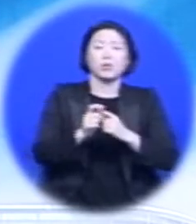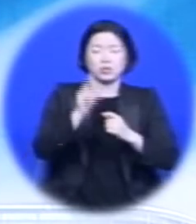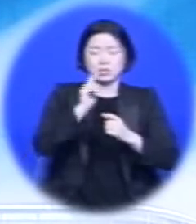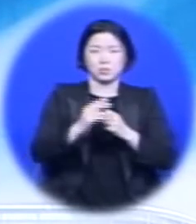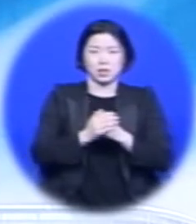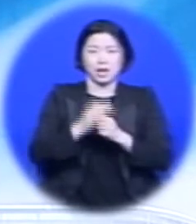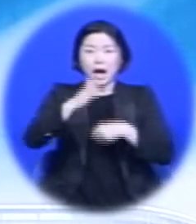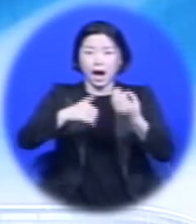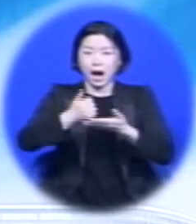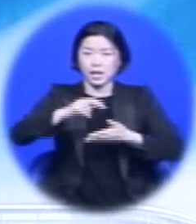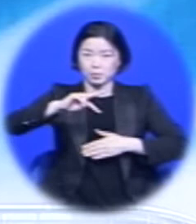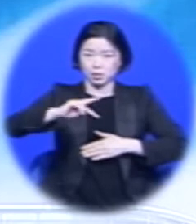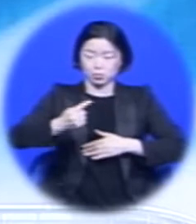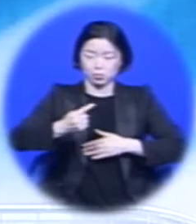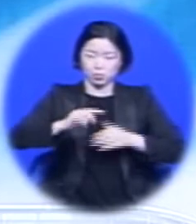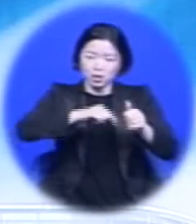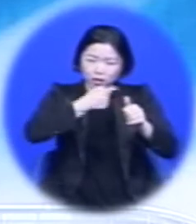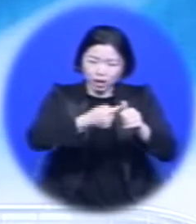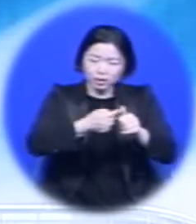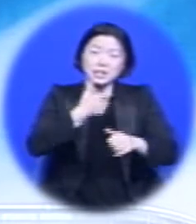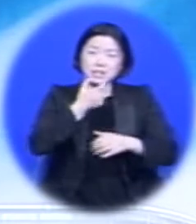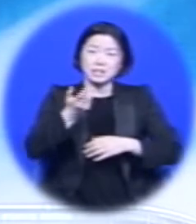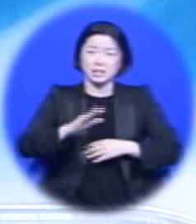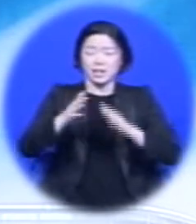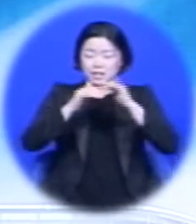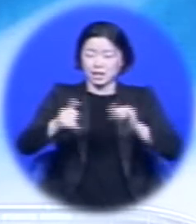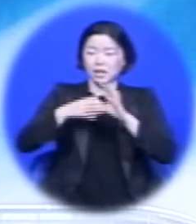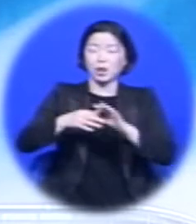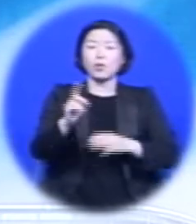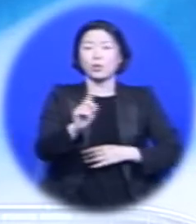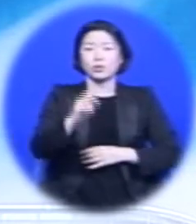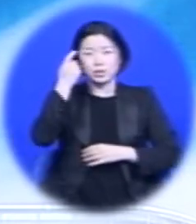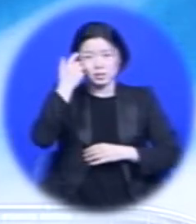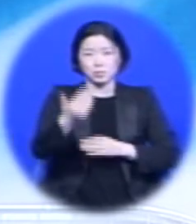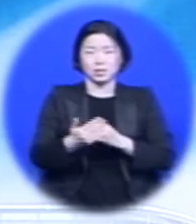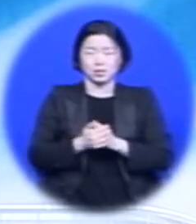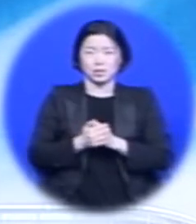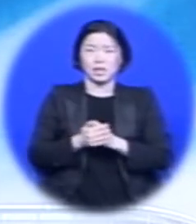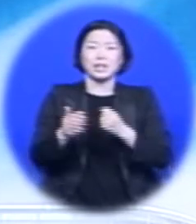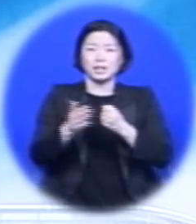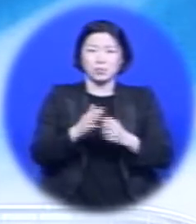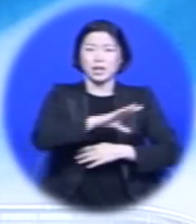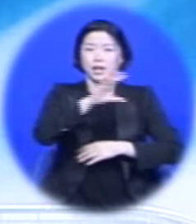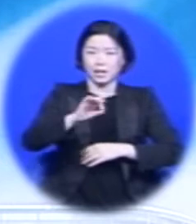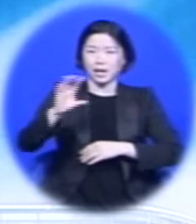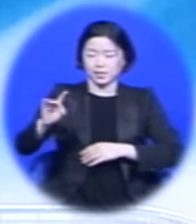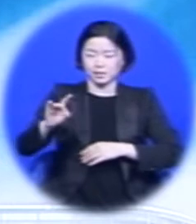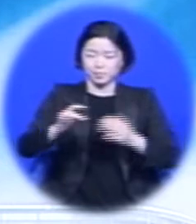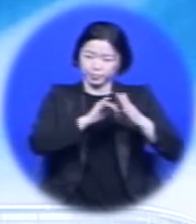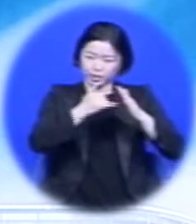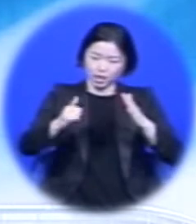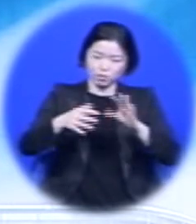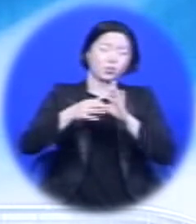하나님께도 매여 지내는 게 싫은데 사람들과의 관계는 어떻겠습니까? 그래서 때때로는